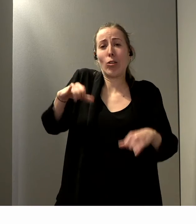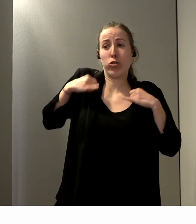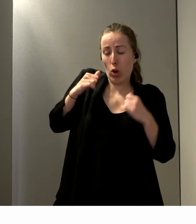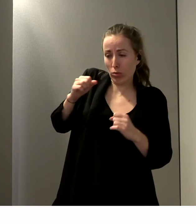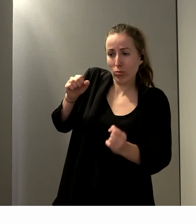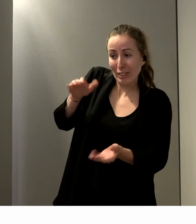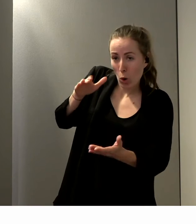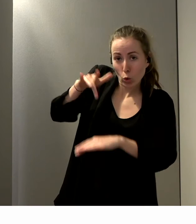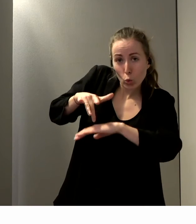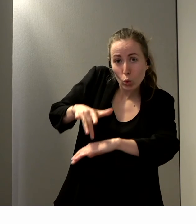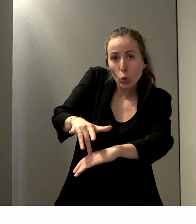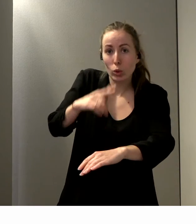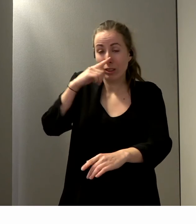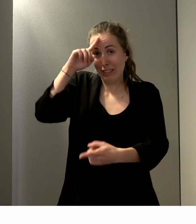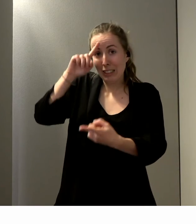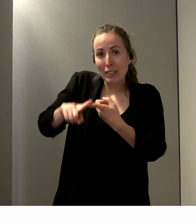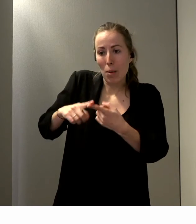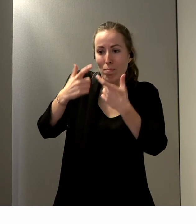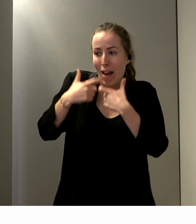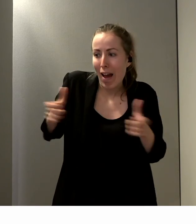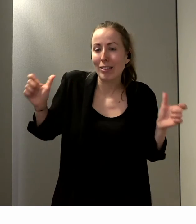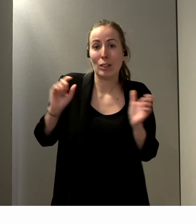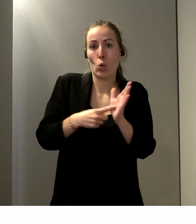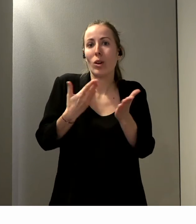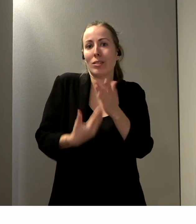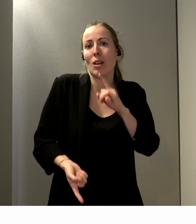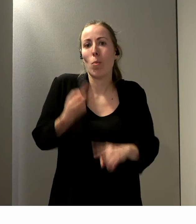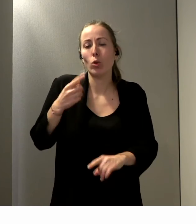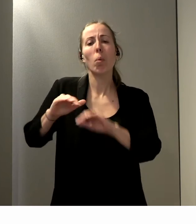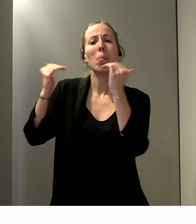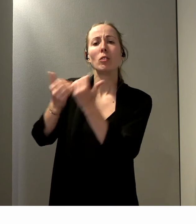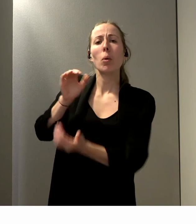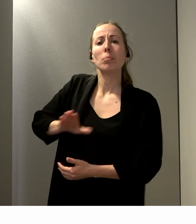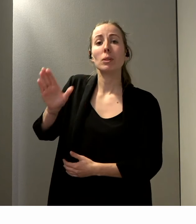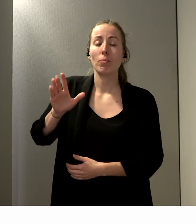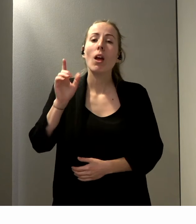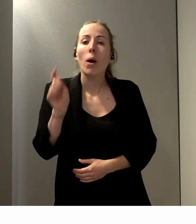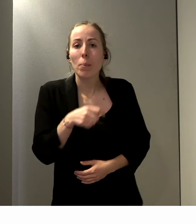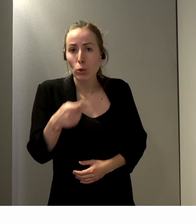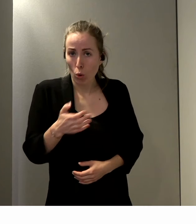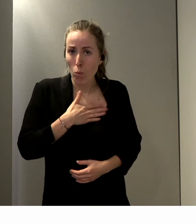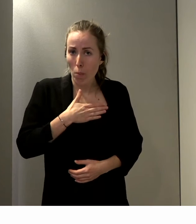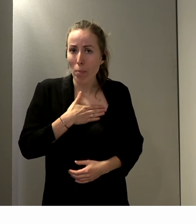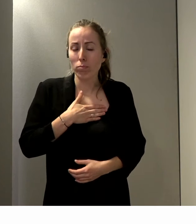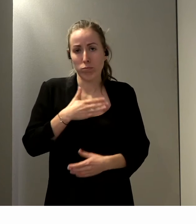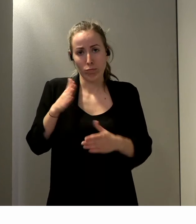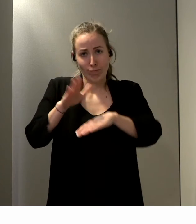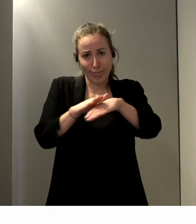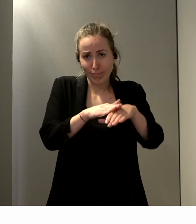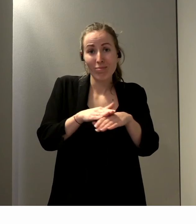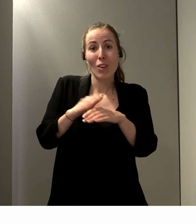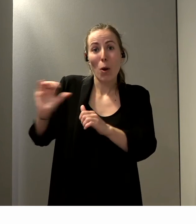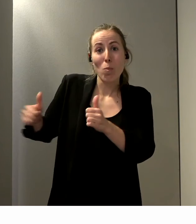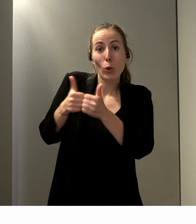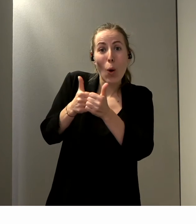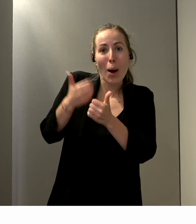droits. Donc ça, c'est ce qu'on met sur la plateforme. Et ensuite, évidemment, moi, je vous invite à ouvrir les portes du mentorat. Vous vous inscrivez